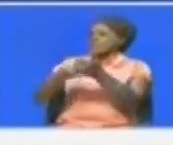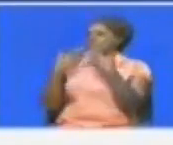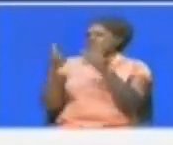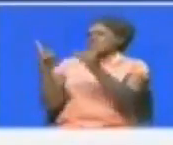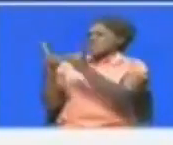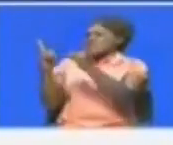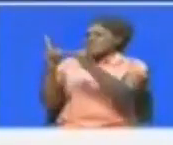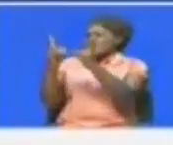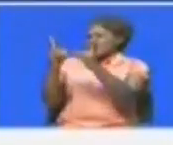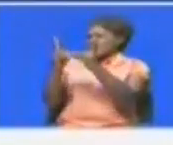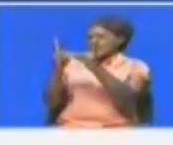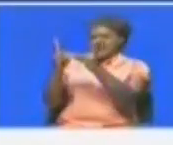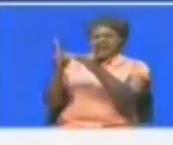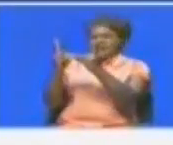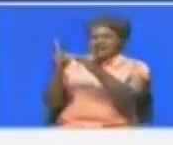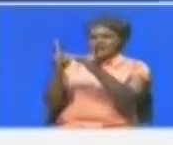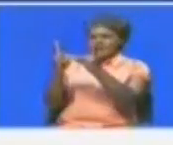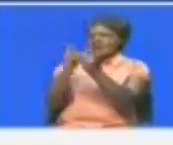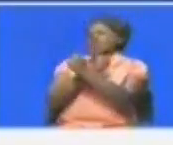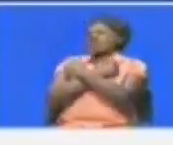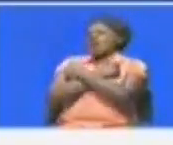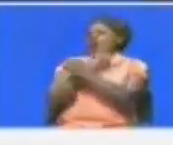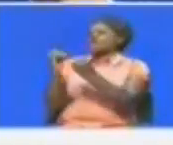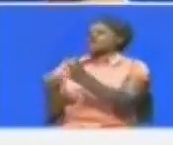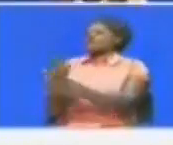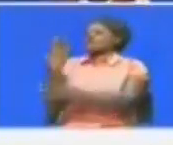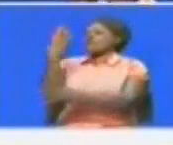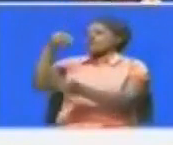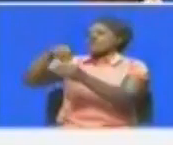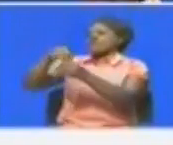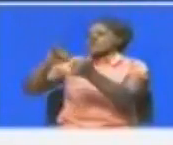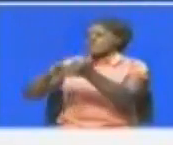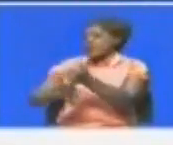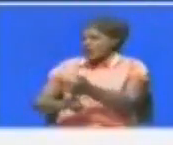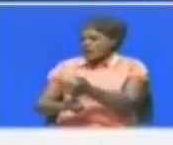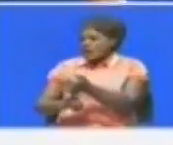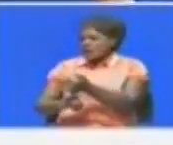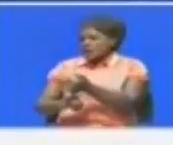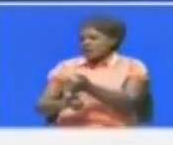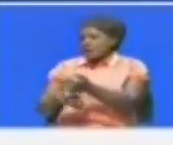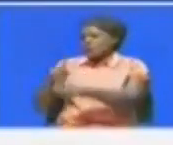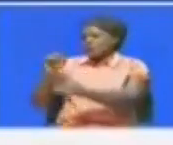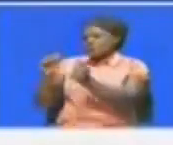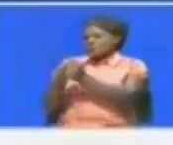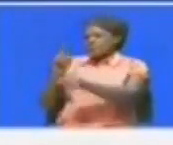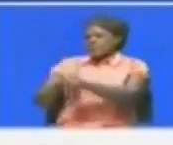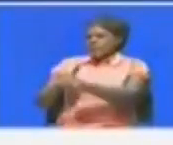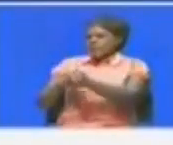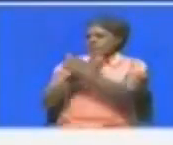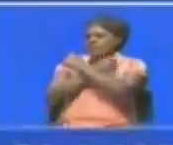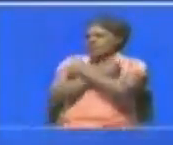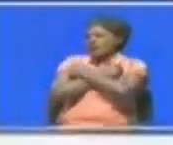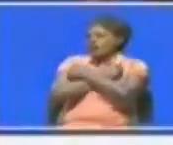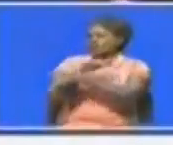mambo ya love inakuwa polepole mkiwa kwa ndoa. Lakini nyinyi isipokuwa itakuwa with time. Manake mapenzi ni kitu inakuwa